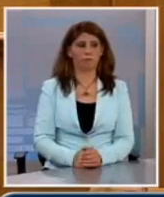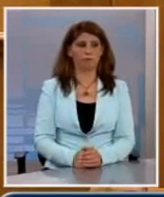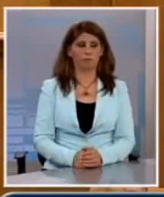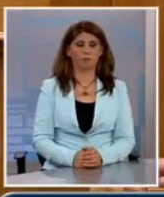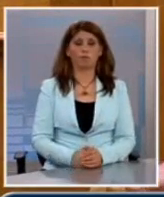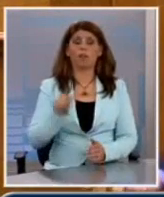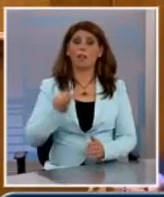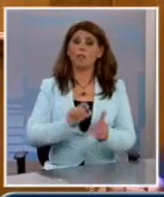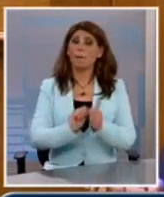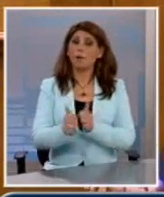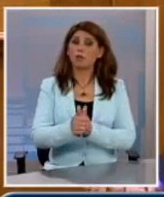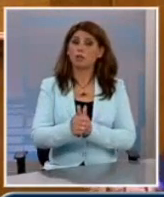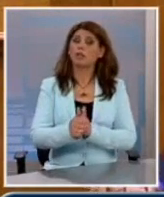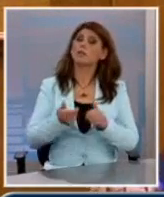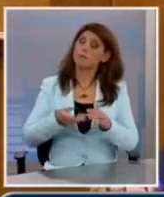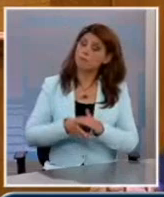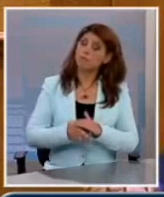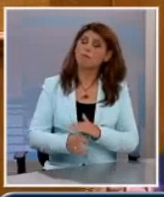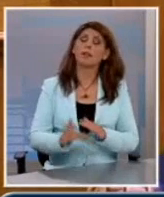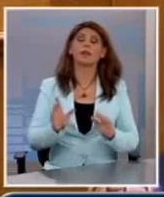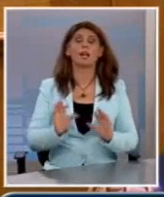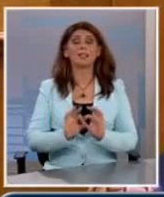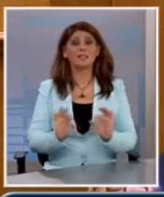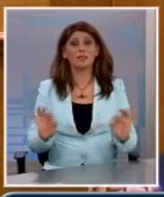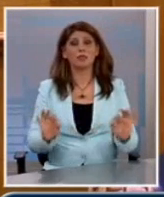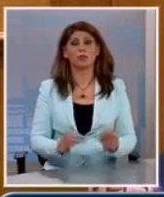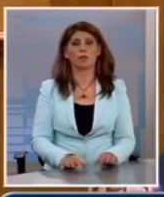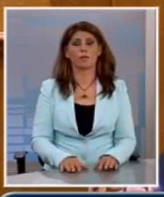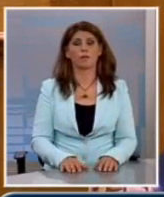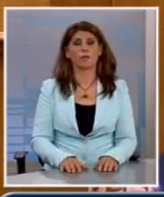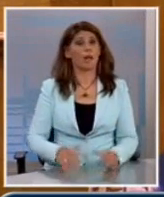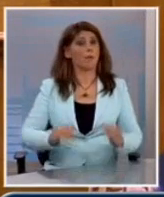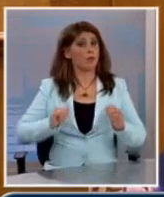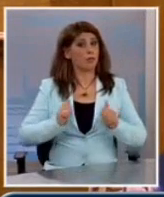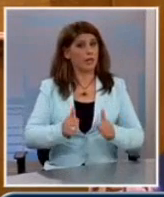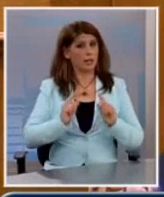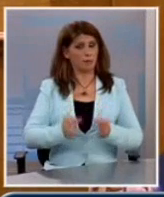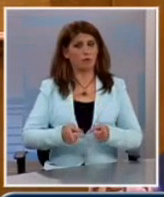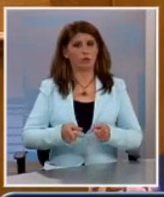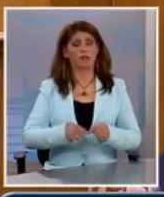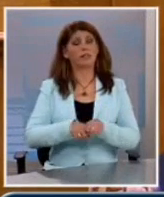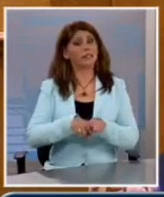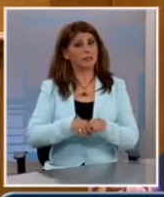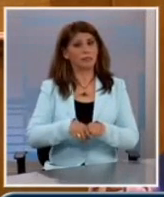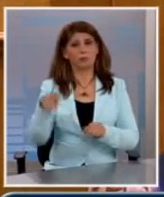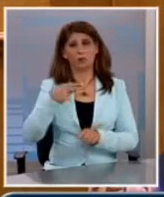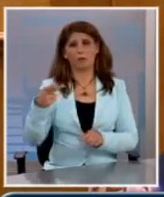Και αυτή η αποκατάσταση περνά αναπόφευκτα από θαραλέες αποφάσεις και σε σχέση με το ζήτημα του χρέους.